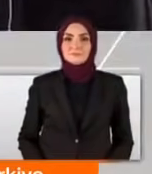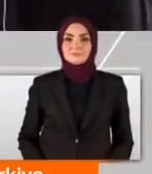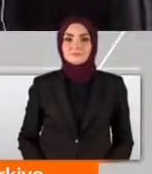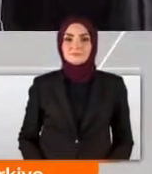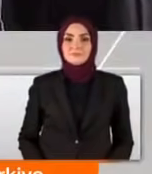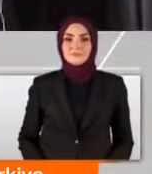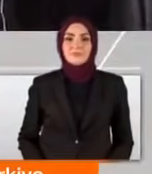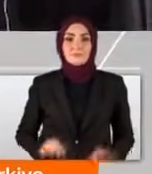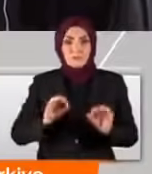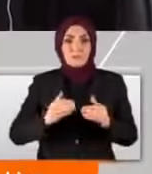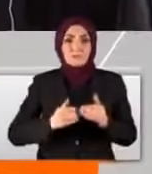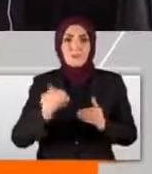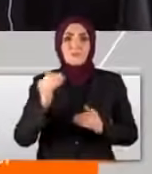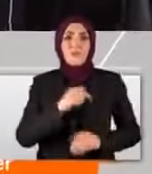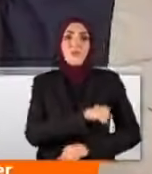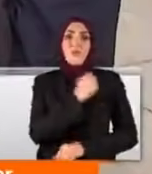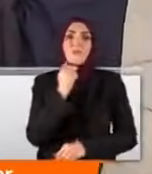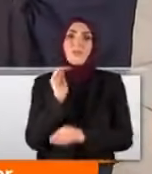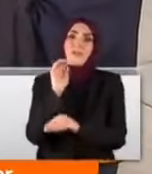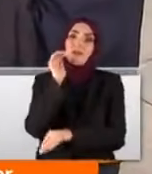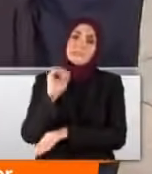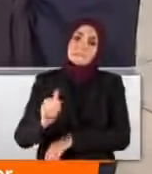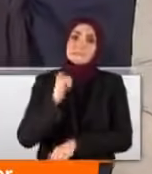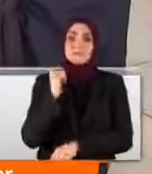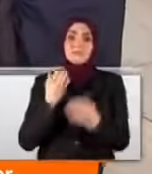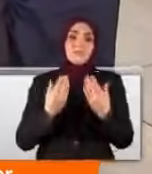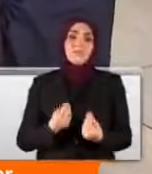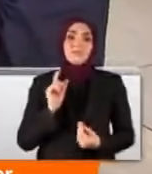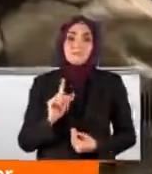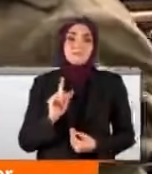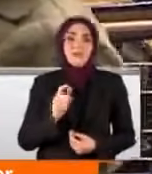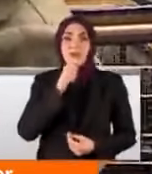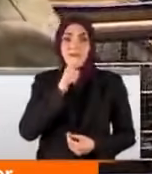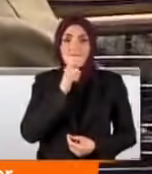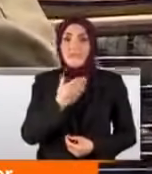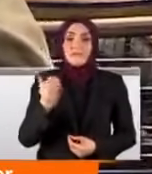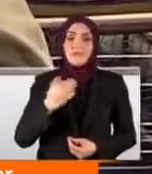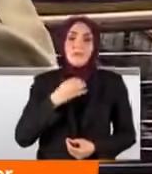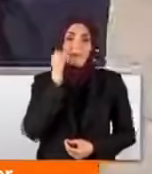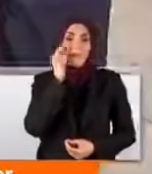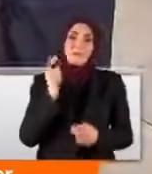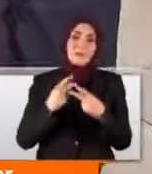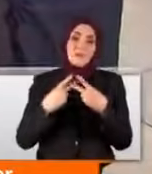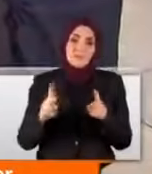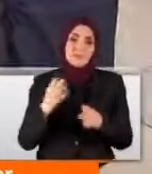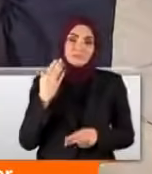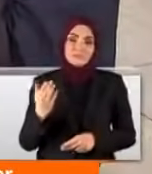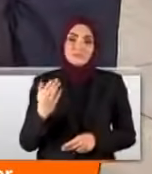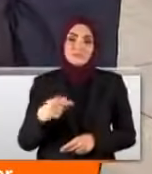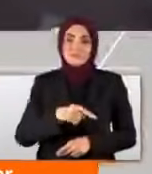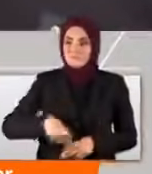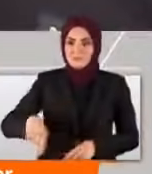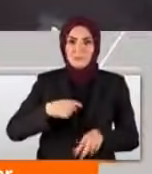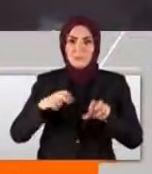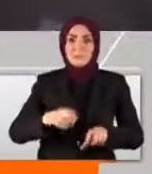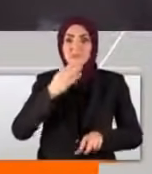Artık normal bir hayata dönme zamanı geldi. Artık kafeleri özledik, kafeler açılsa. Tam sürat hazırlık yapıyoruz. Buralarda oturmak